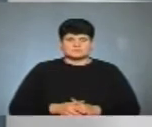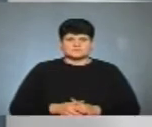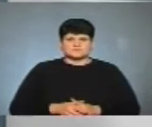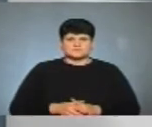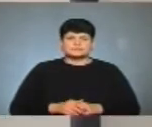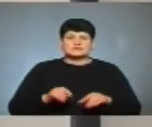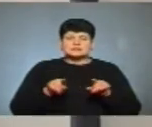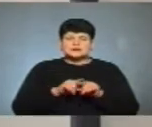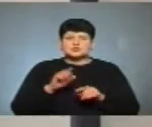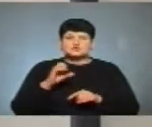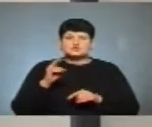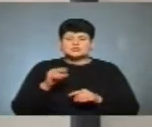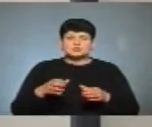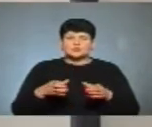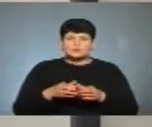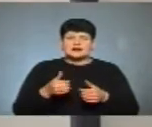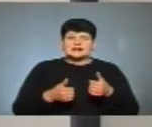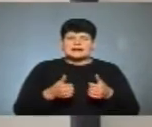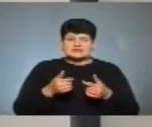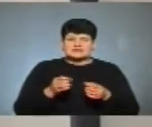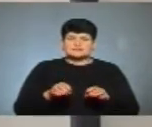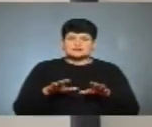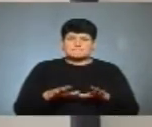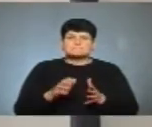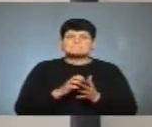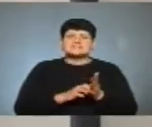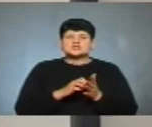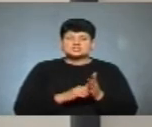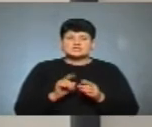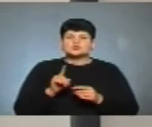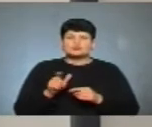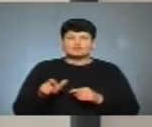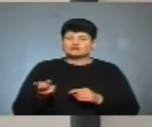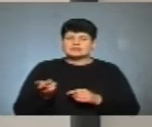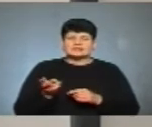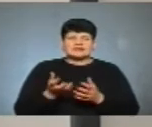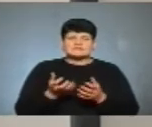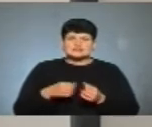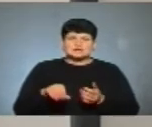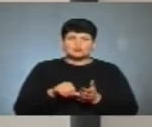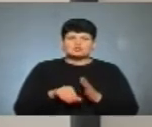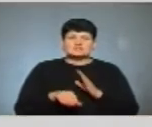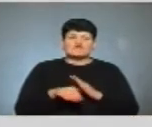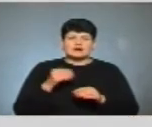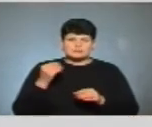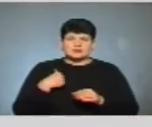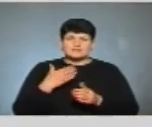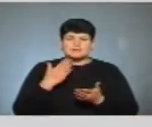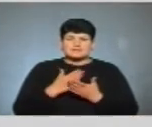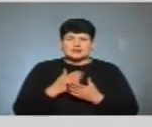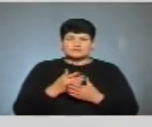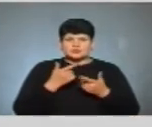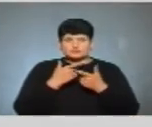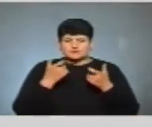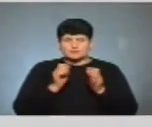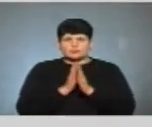Також соціологічна група «Рейтинг» визначила причини, чому люди не взяли участь у виборах. Ми маємо відеоінформацію, попрошу